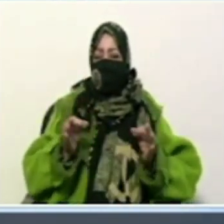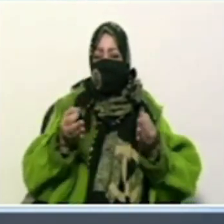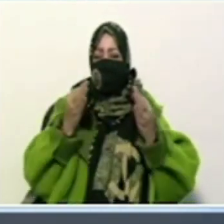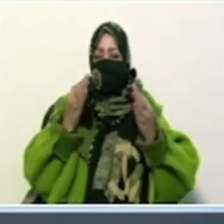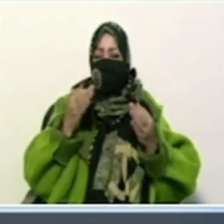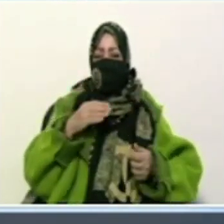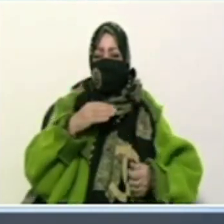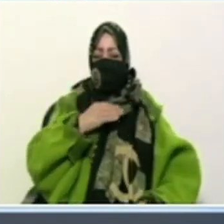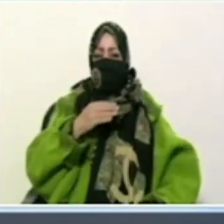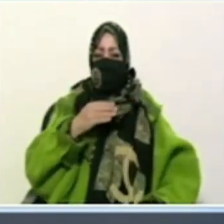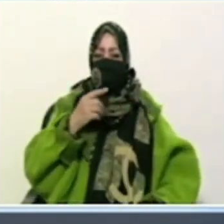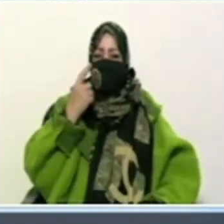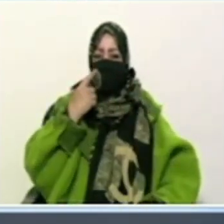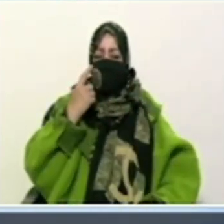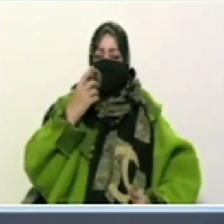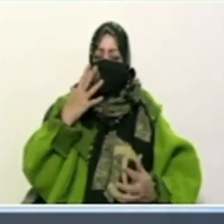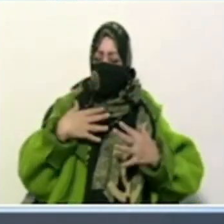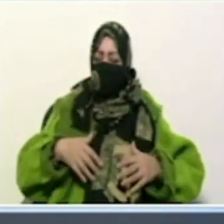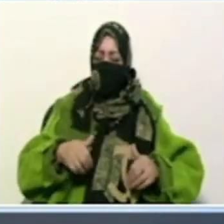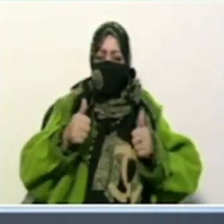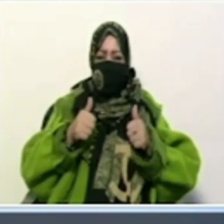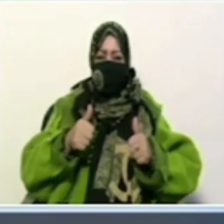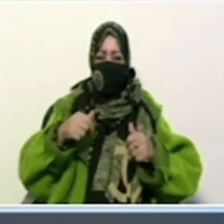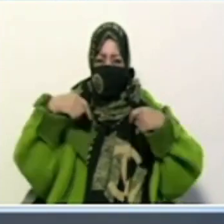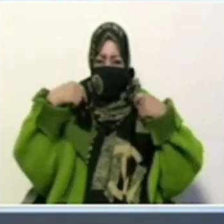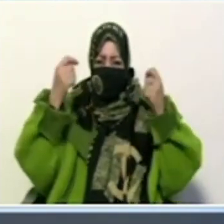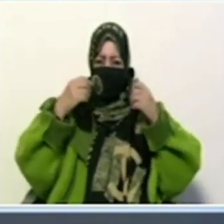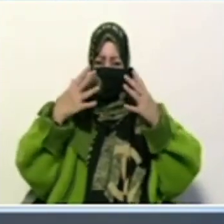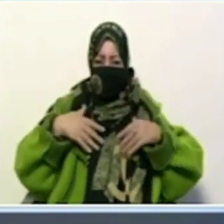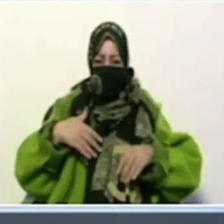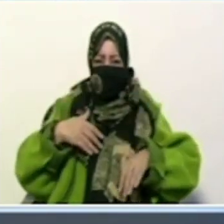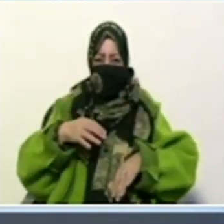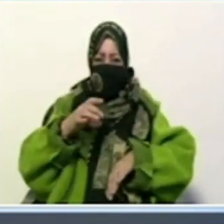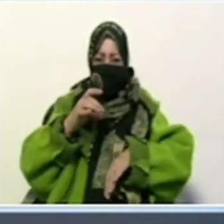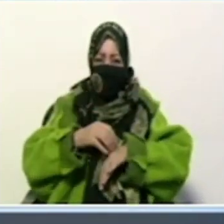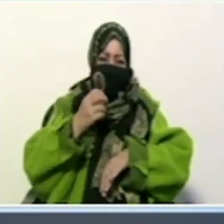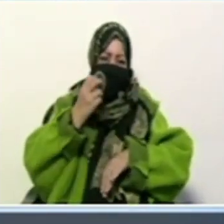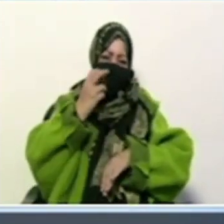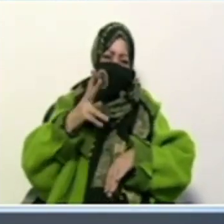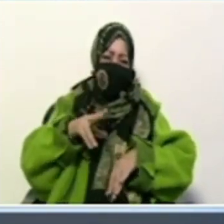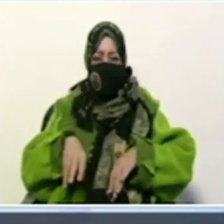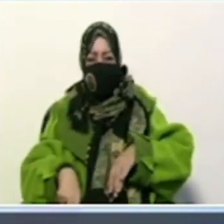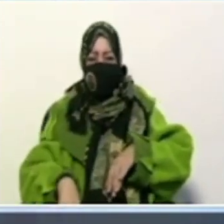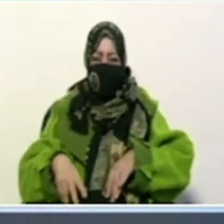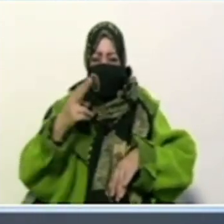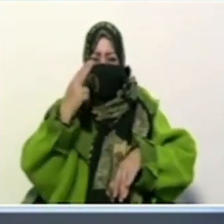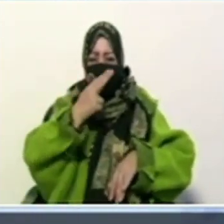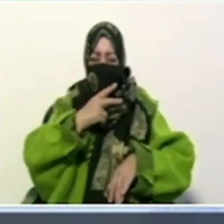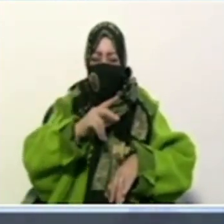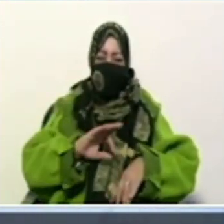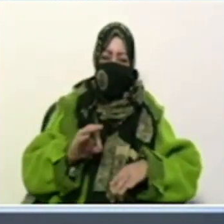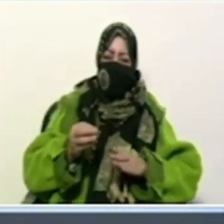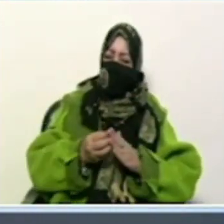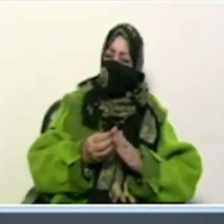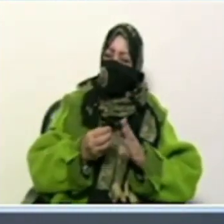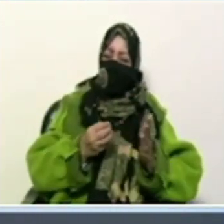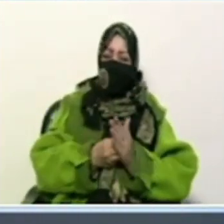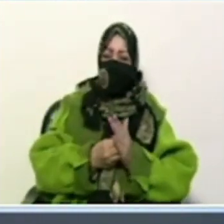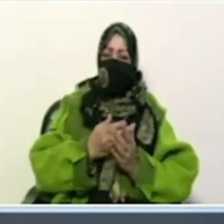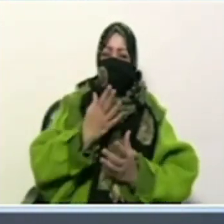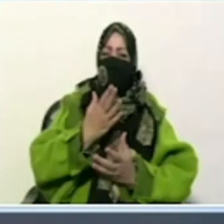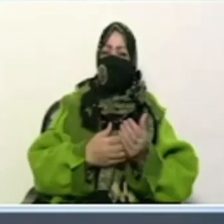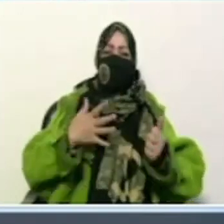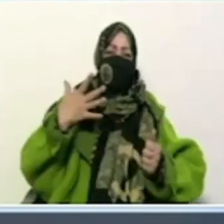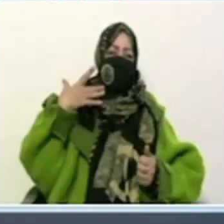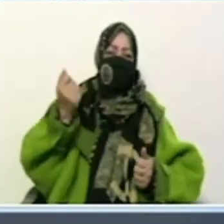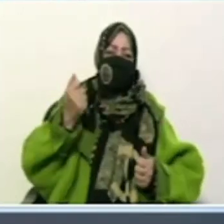ولا يعني فاقدة رجل أو عضو من أعضائها، مقطوعة الأذن ونحو ذلك، فهذه